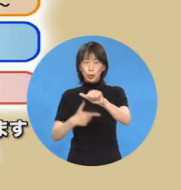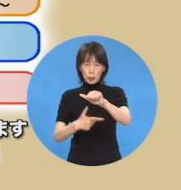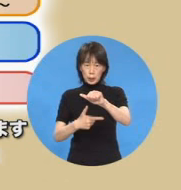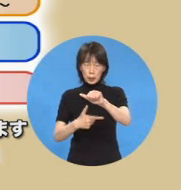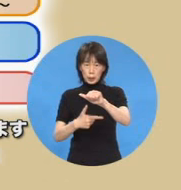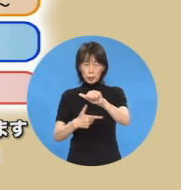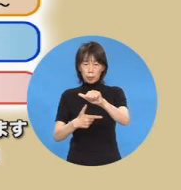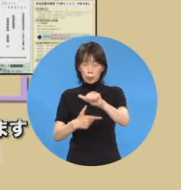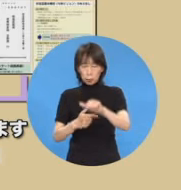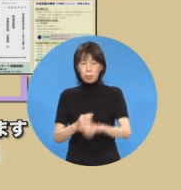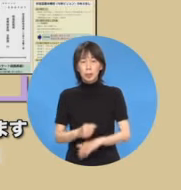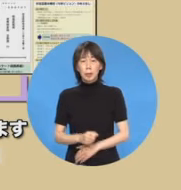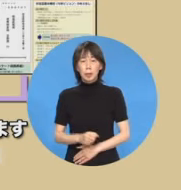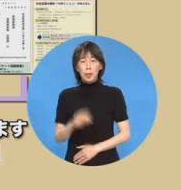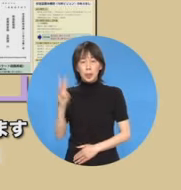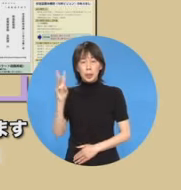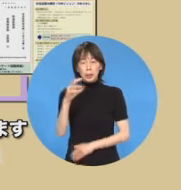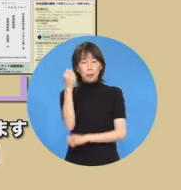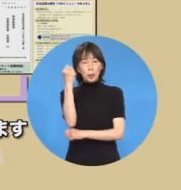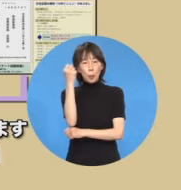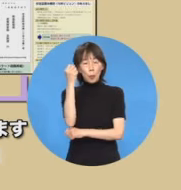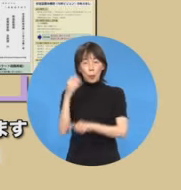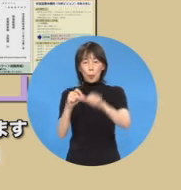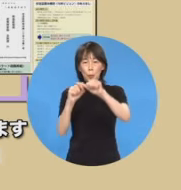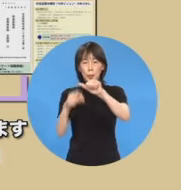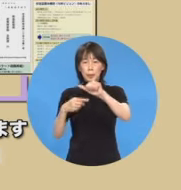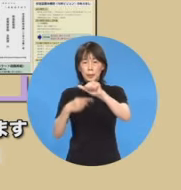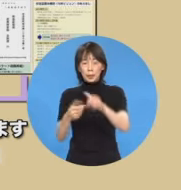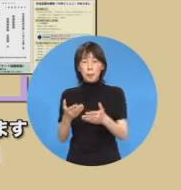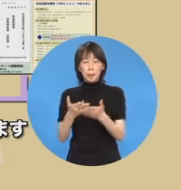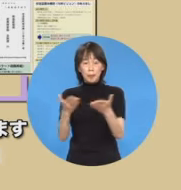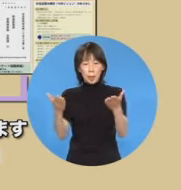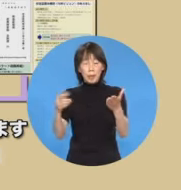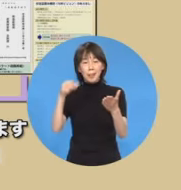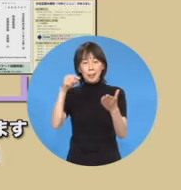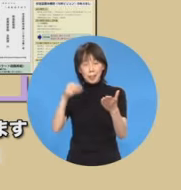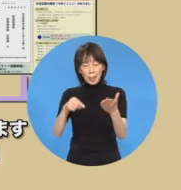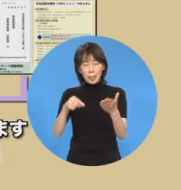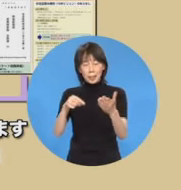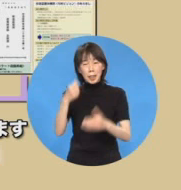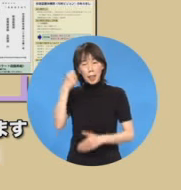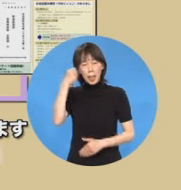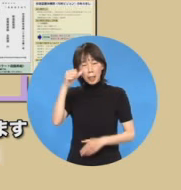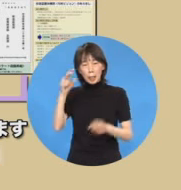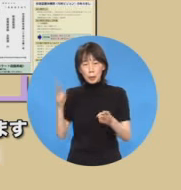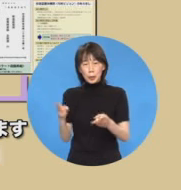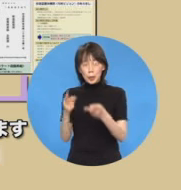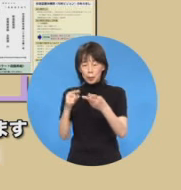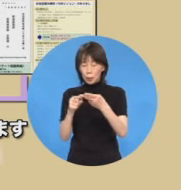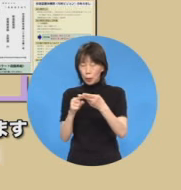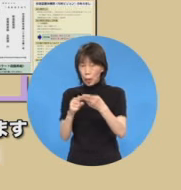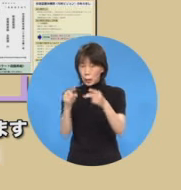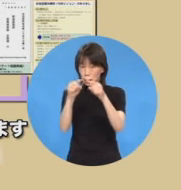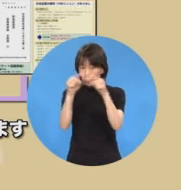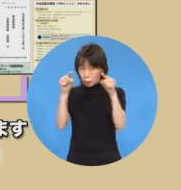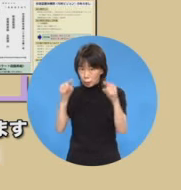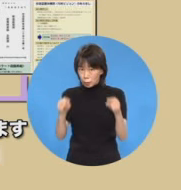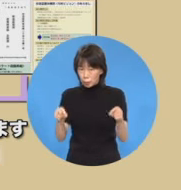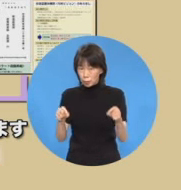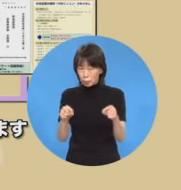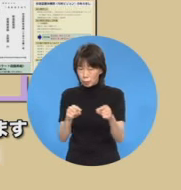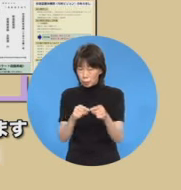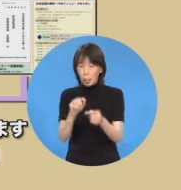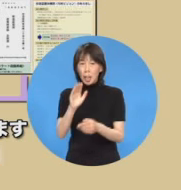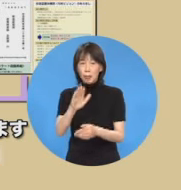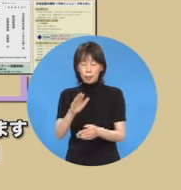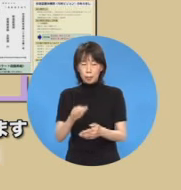金曜日まで5月1日発行の後方杉並臨時号に切り取り型の回答